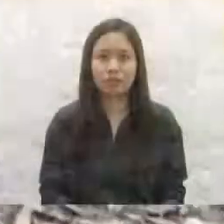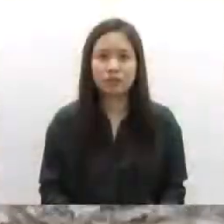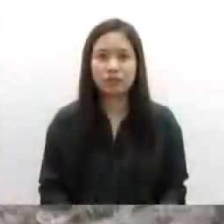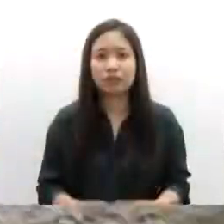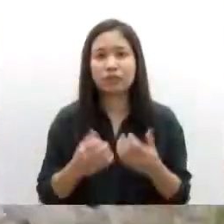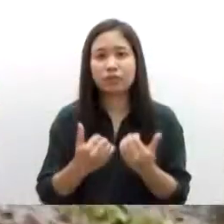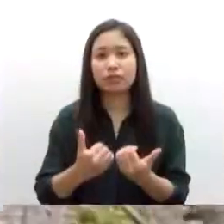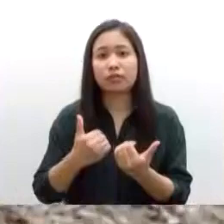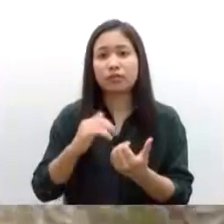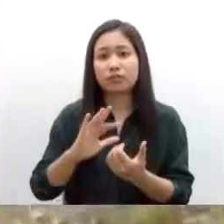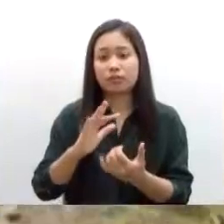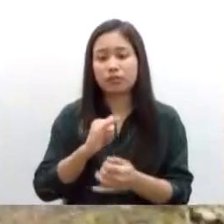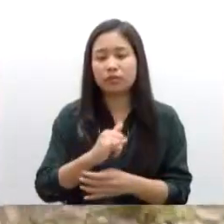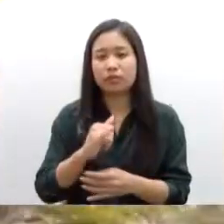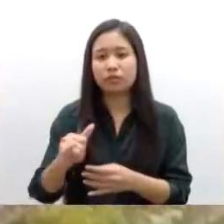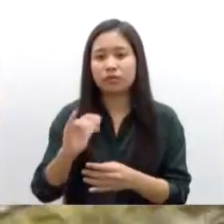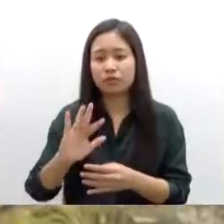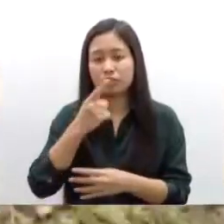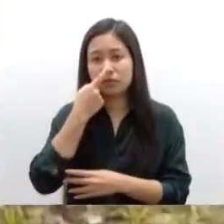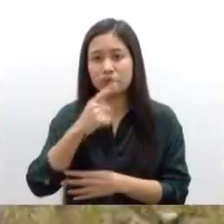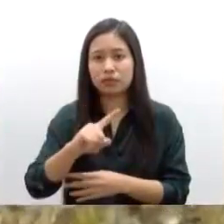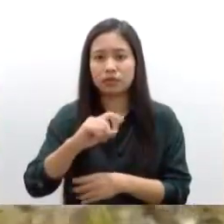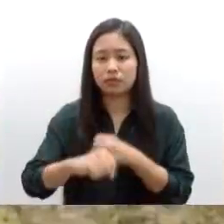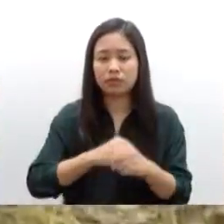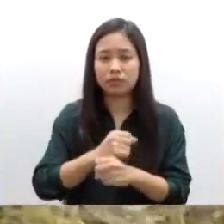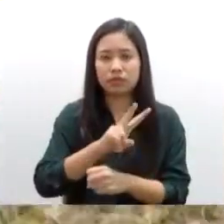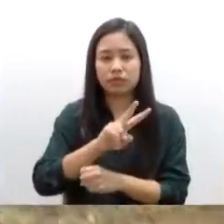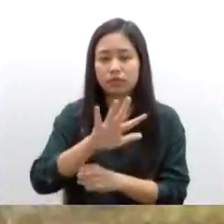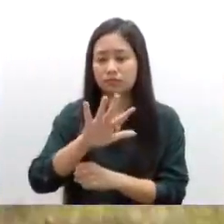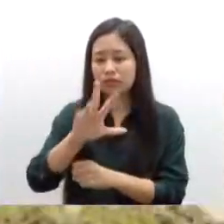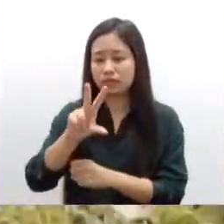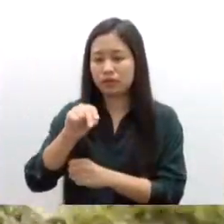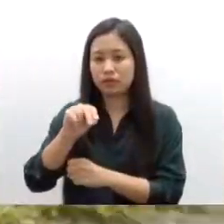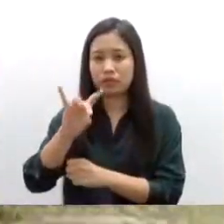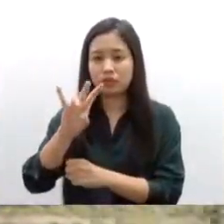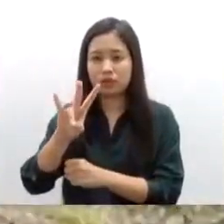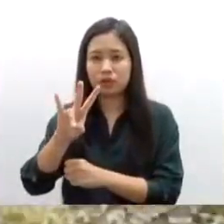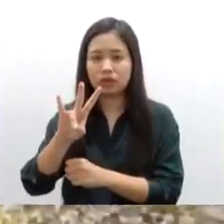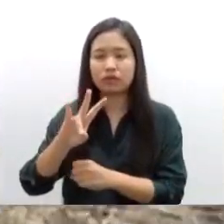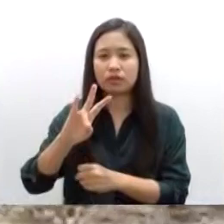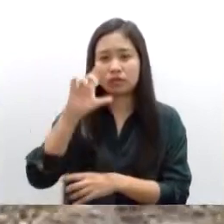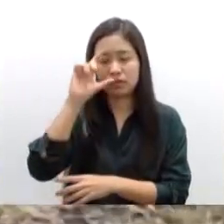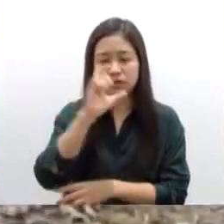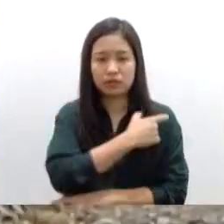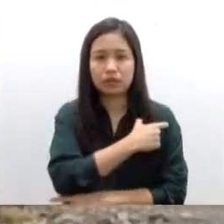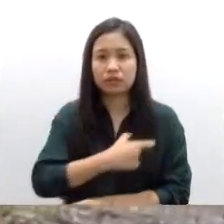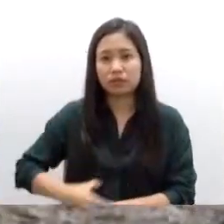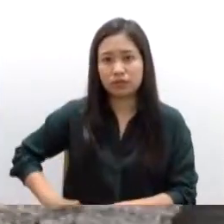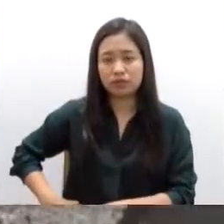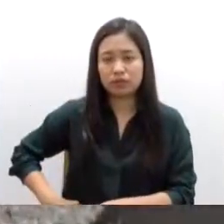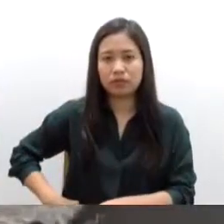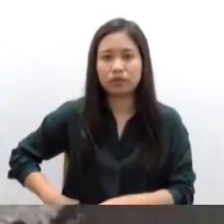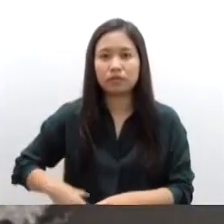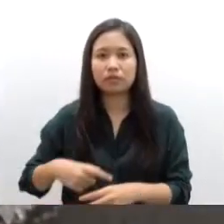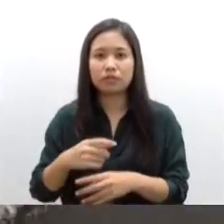ไปเมื่อวันที่23กุมภาพันธ์ปีพุทธศักราช2537พระบาทสมเด็จพระปรมินทรมหาภูมิพลอดุลยเดชและ